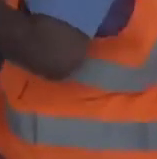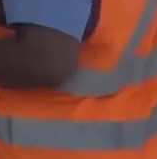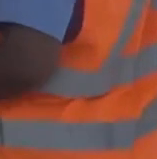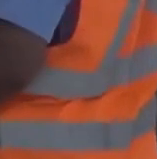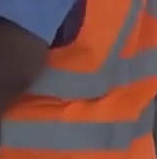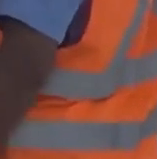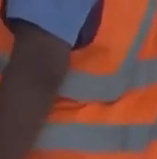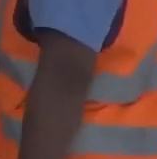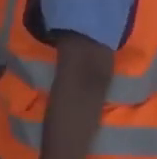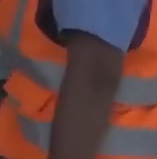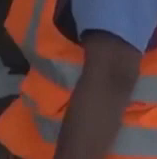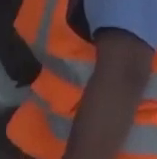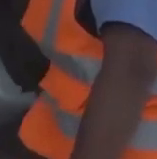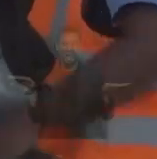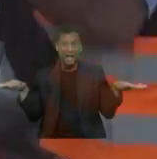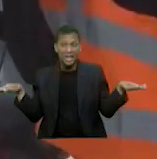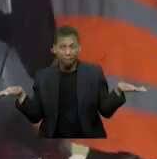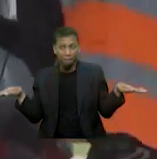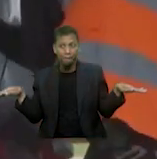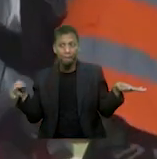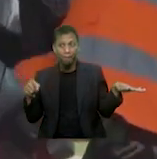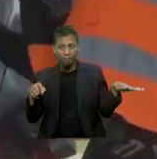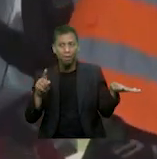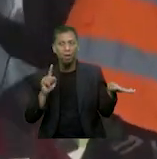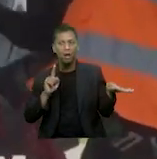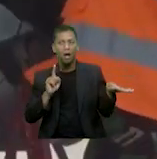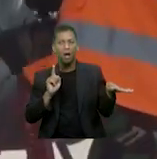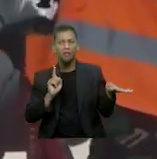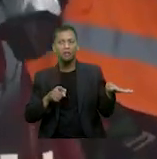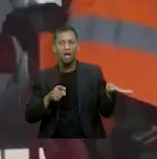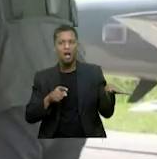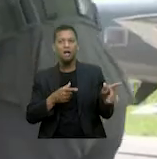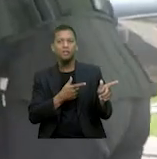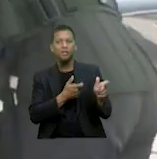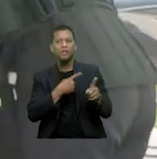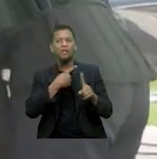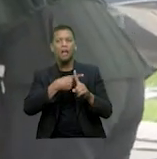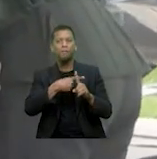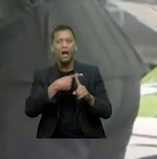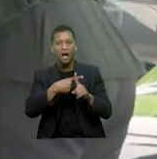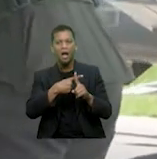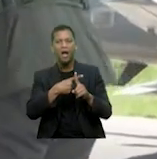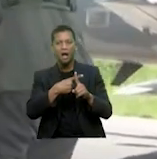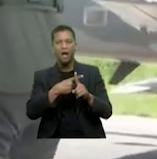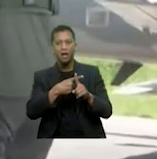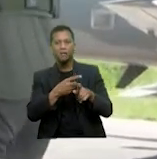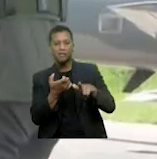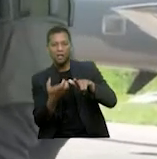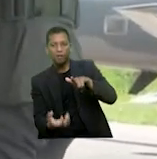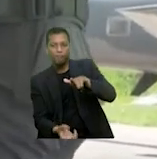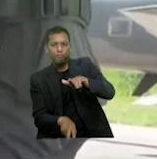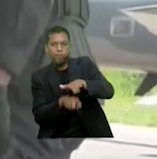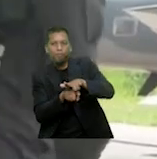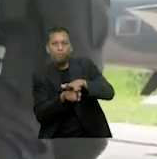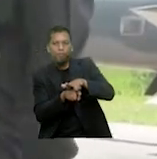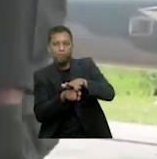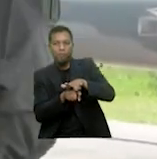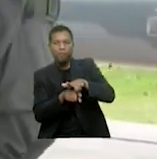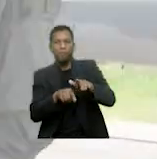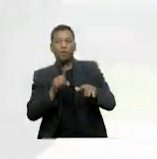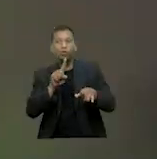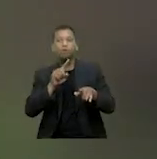Di sayap dan badan pesawat juga terdapat kait untuk senjata tambahan yang bisa membawa senjata maksimal seberat 1,5 ton.